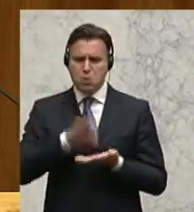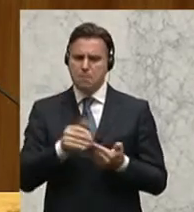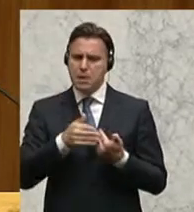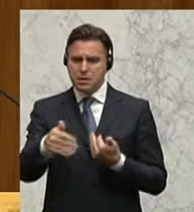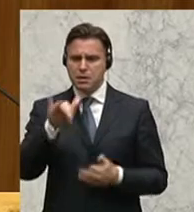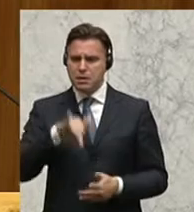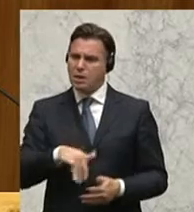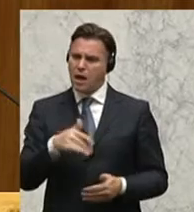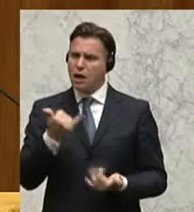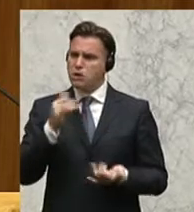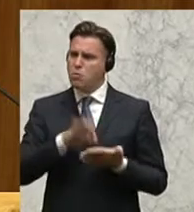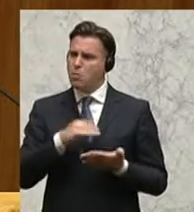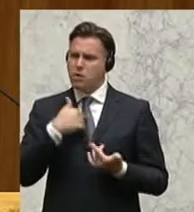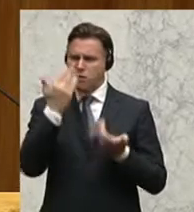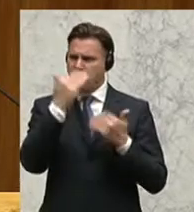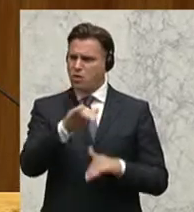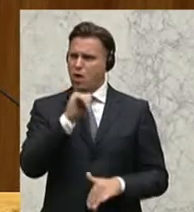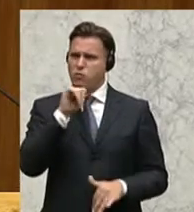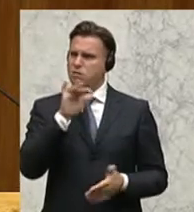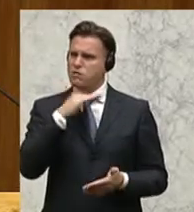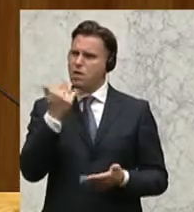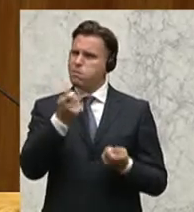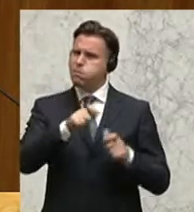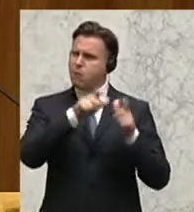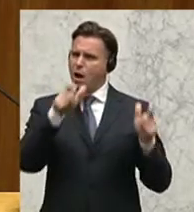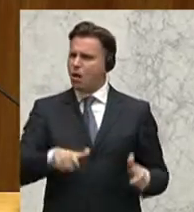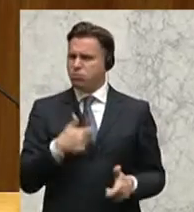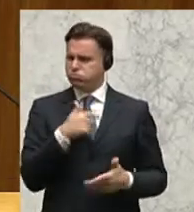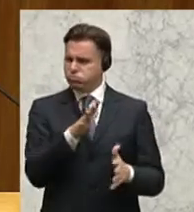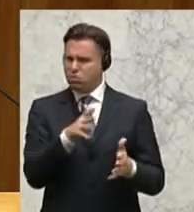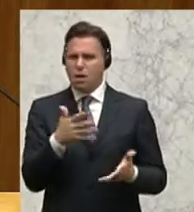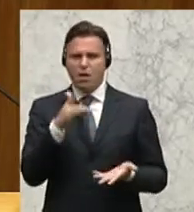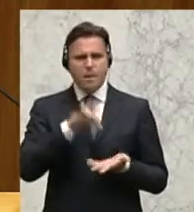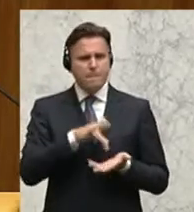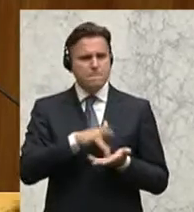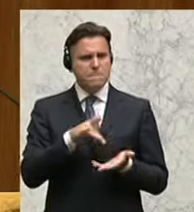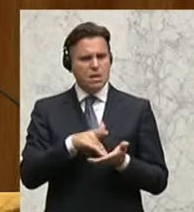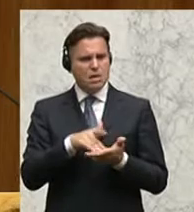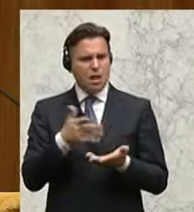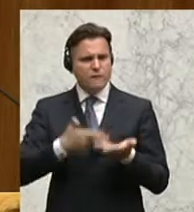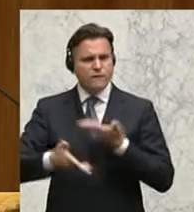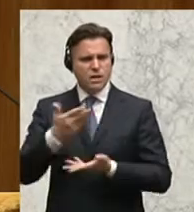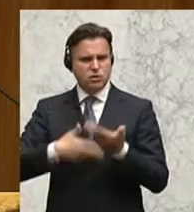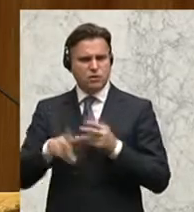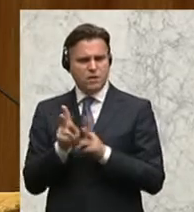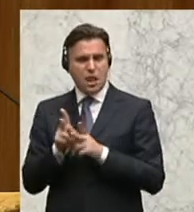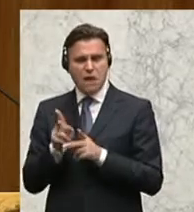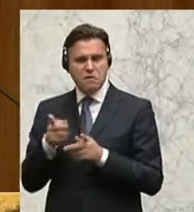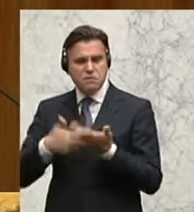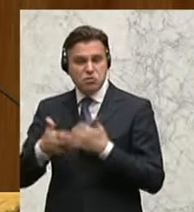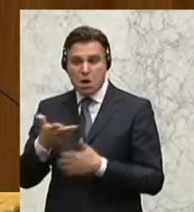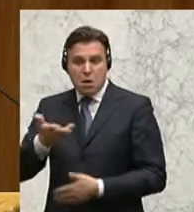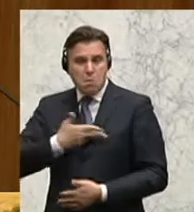Vertrauen in die Banken und ins Geldwesen haben, in einer Zeit, wo die mittelständische und kleine Wirtschaft keine Kredite mehr bekommen, wollen